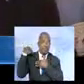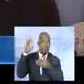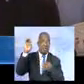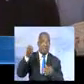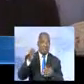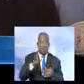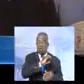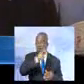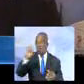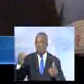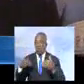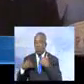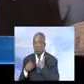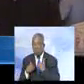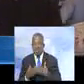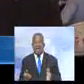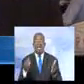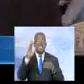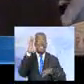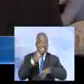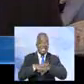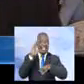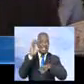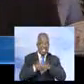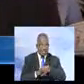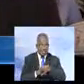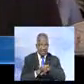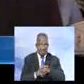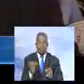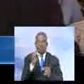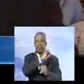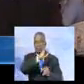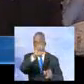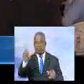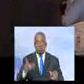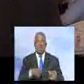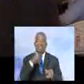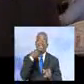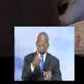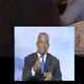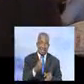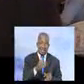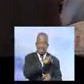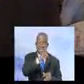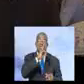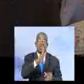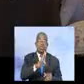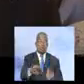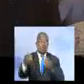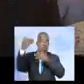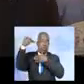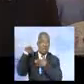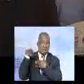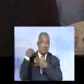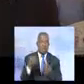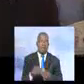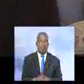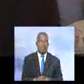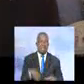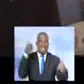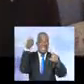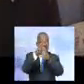été largement fait appel à leur responsabilité pour